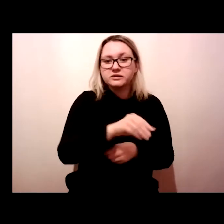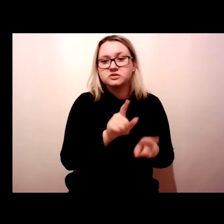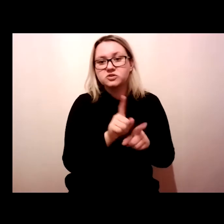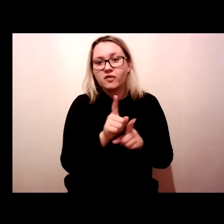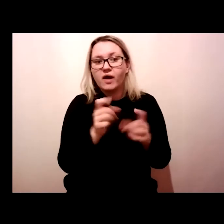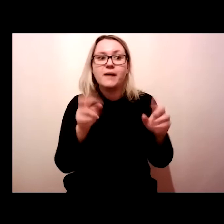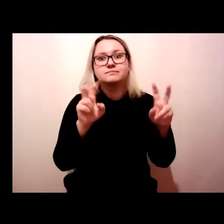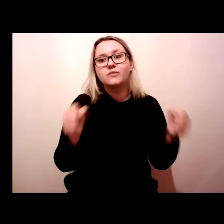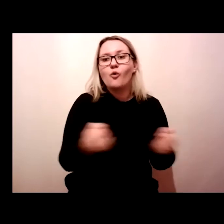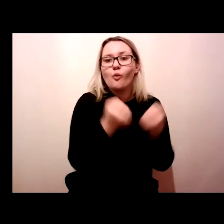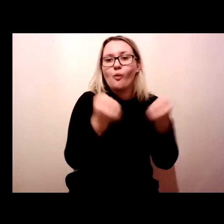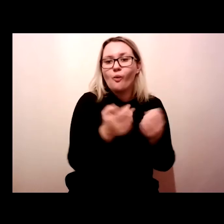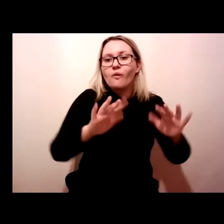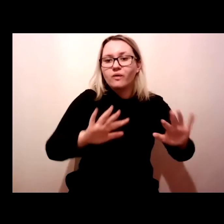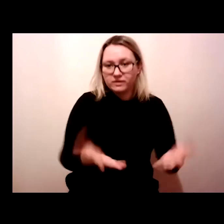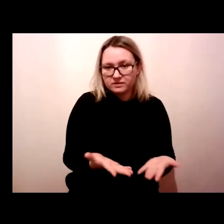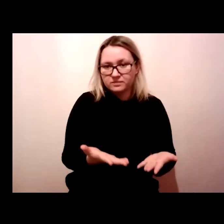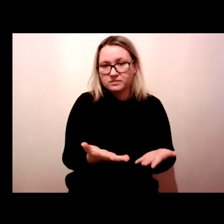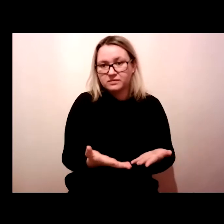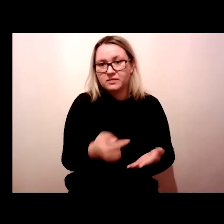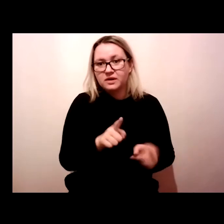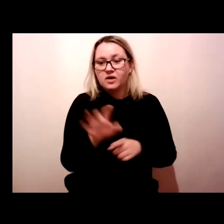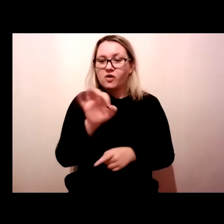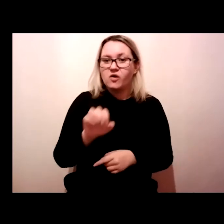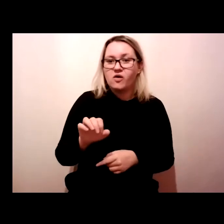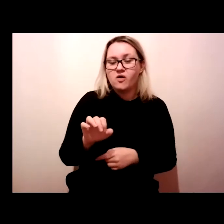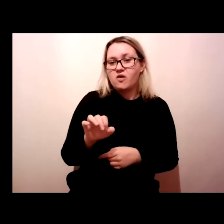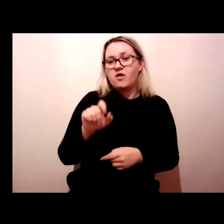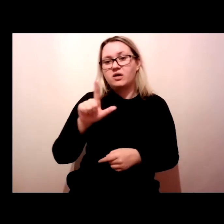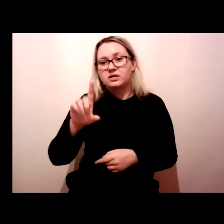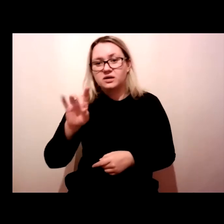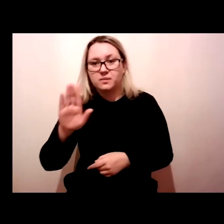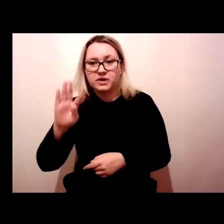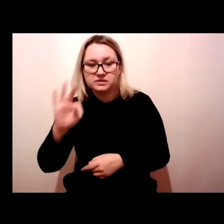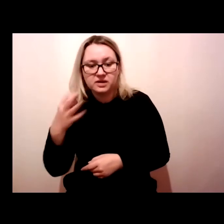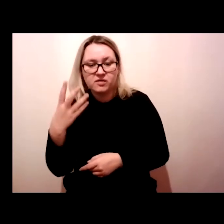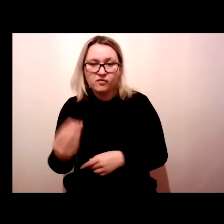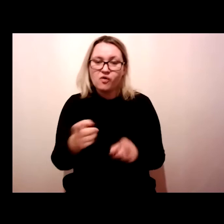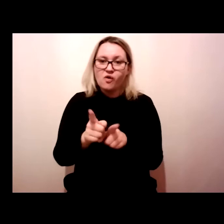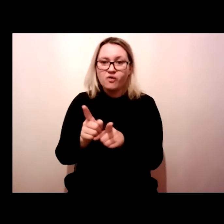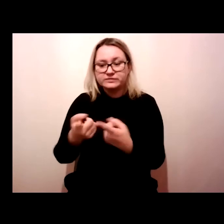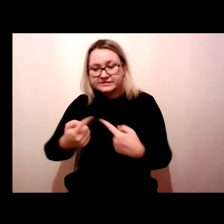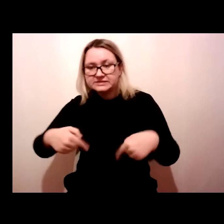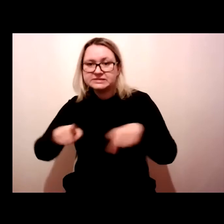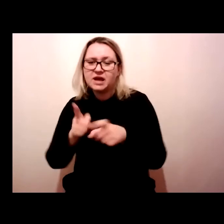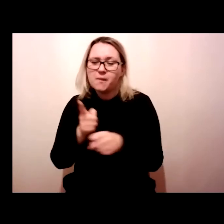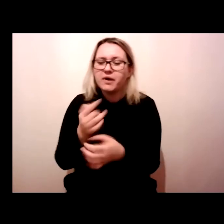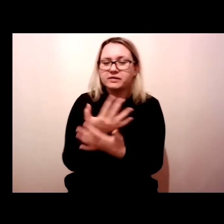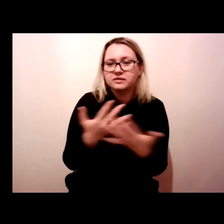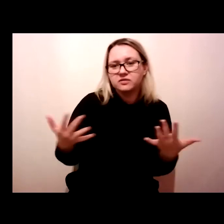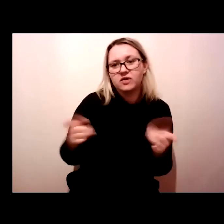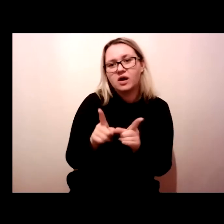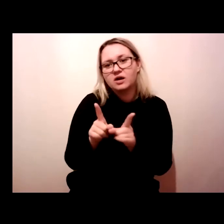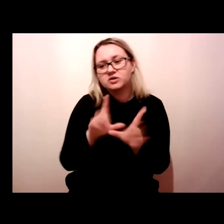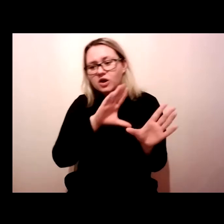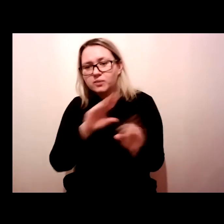on kurios fighting yra against susijęs su bullying seksualinė related orientacija, to galite sexual mus kreiptis. orientation, you may Ir address